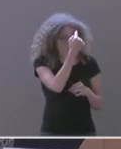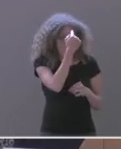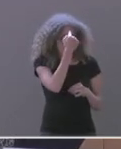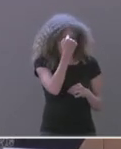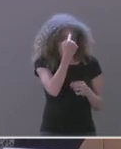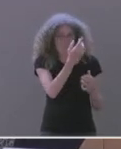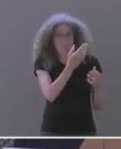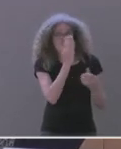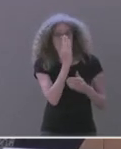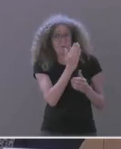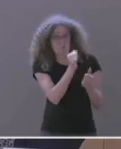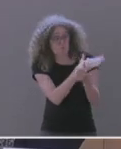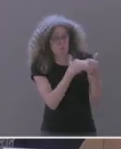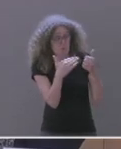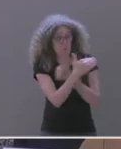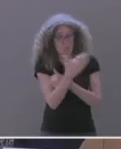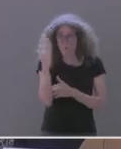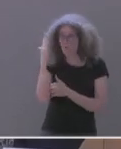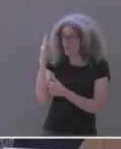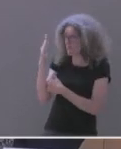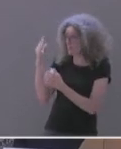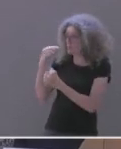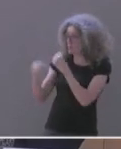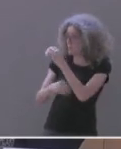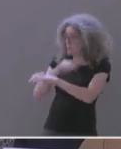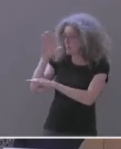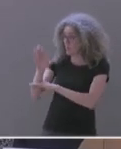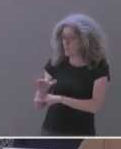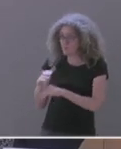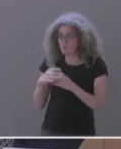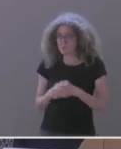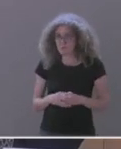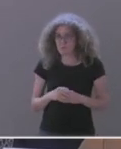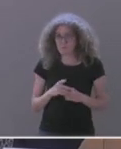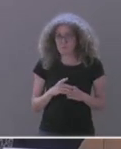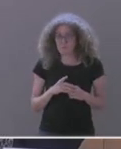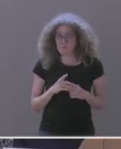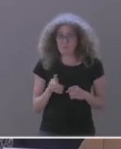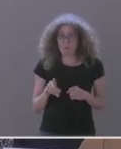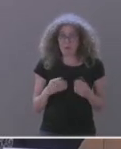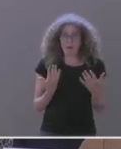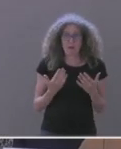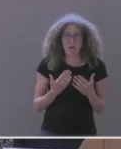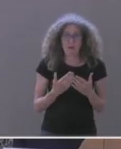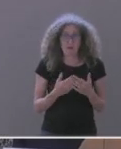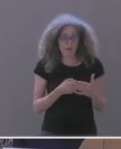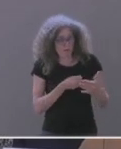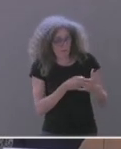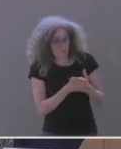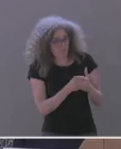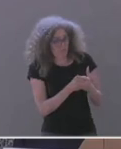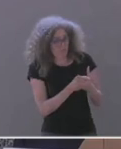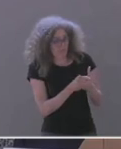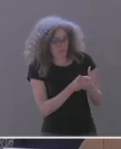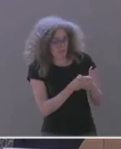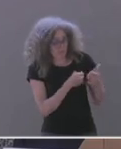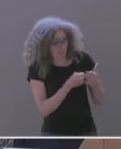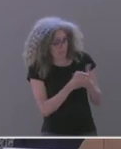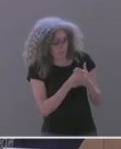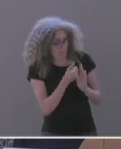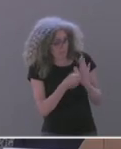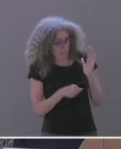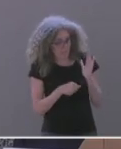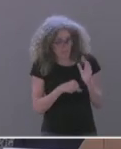on met l'un contre l'autre, on est foutu. D'accord ? Il faut mettre l'un avec l'autre. Et pour ça, il faut que dans le programme d'aménagement, nous ayons